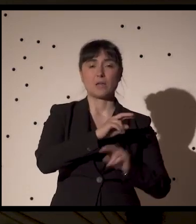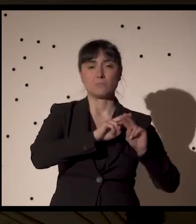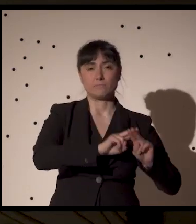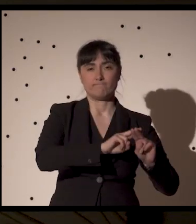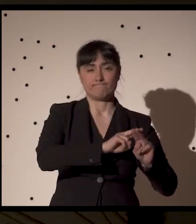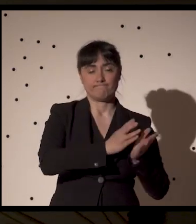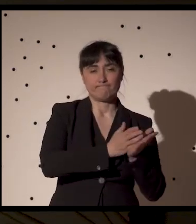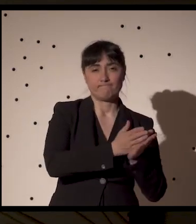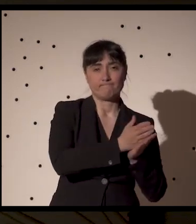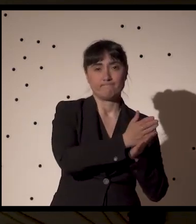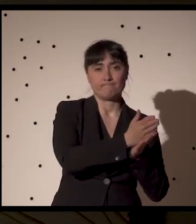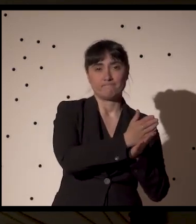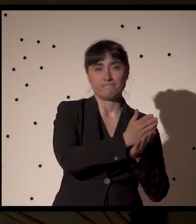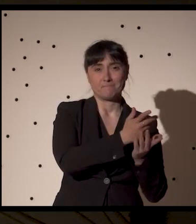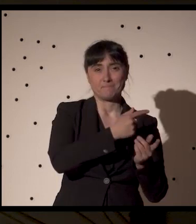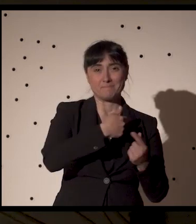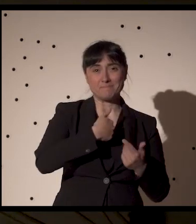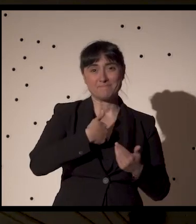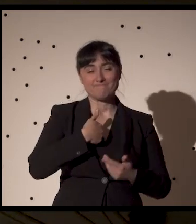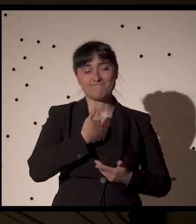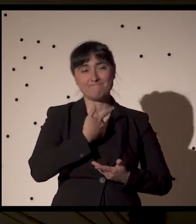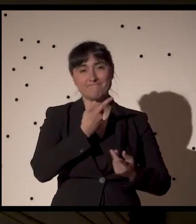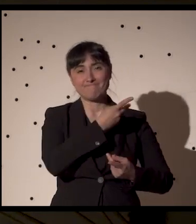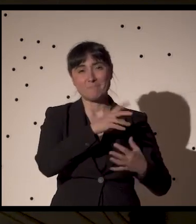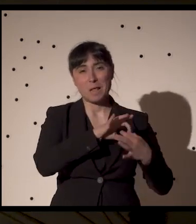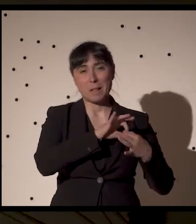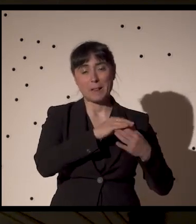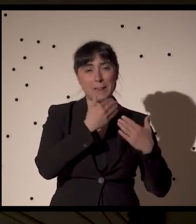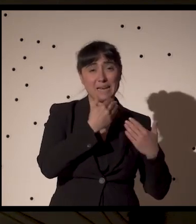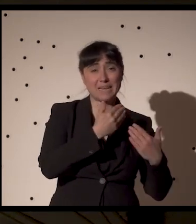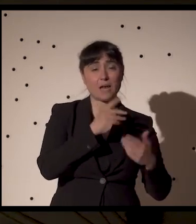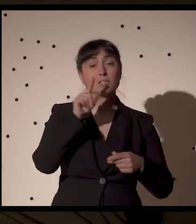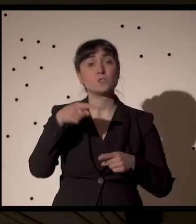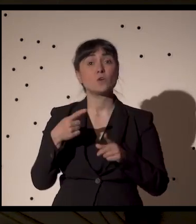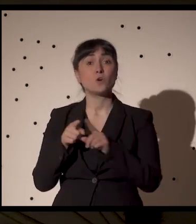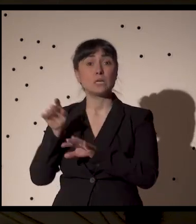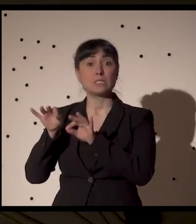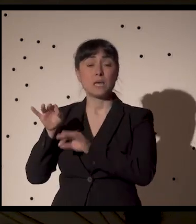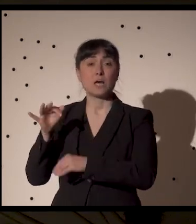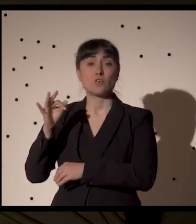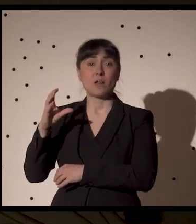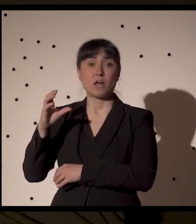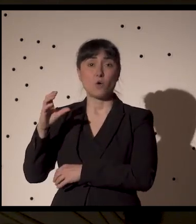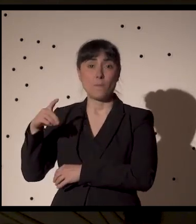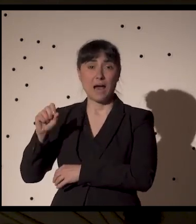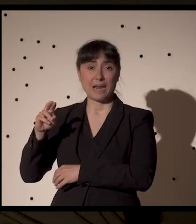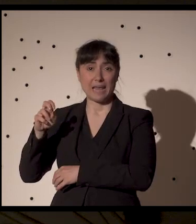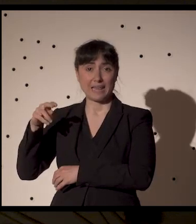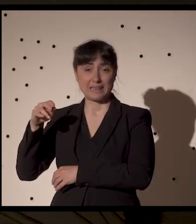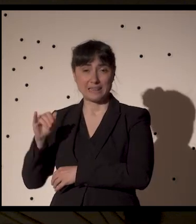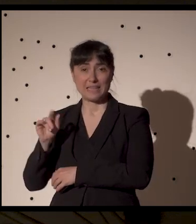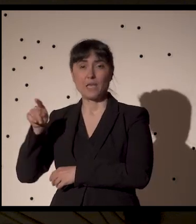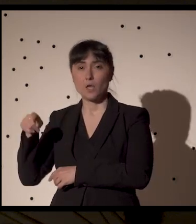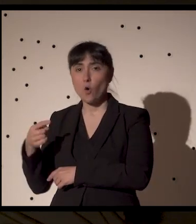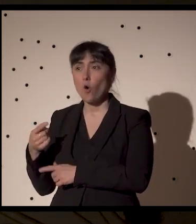Carcano come gli amici del teatro Franco Parenti e come le amiche di zona K per la